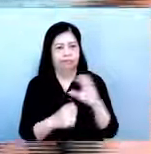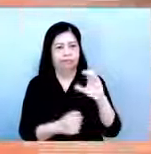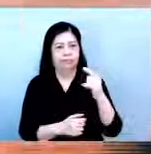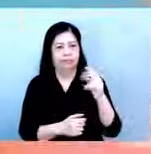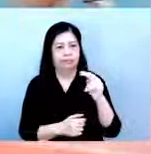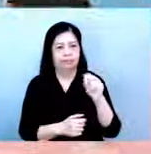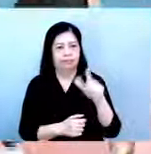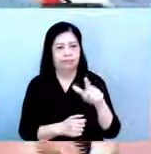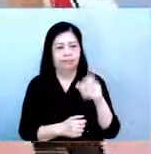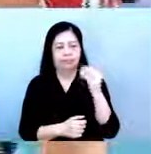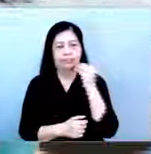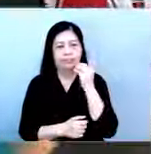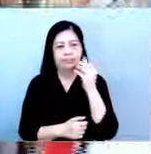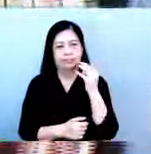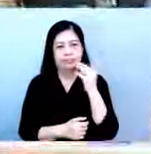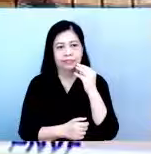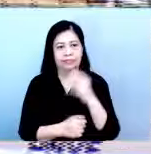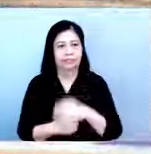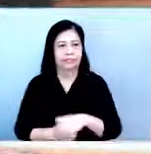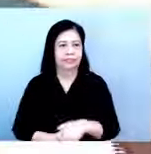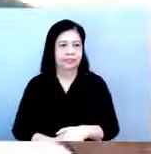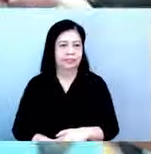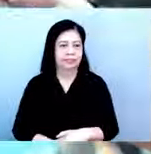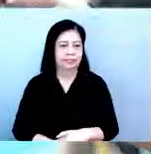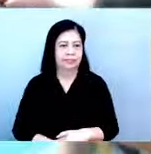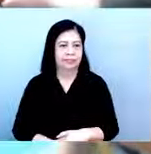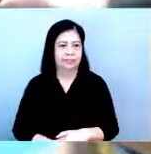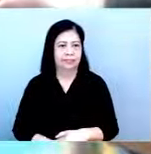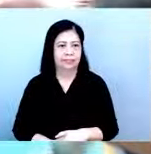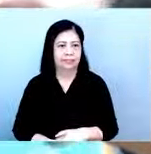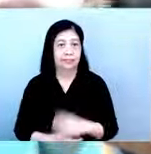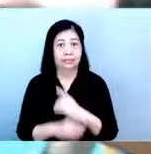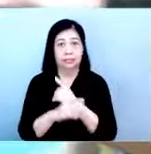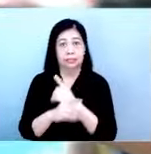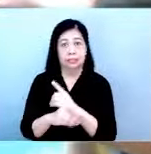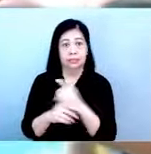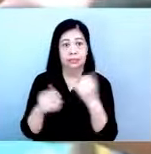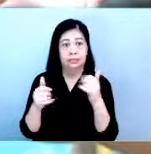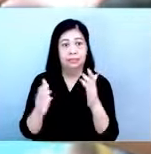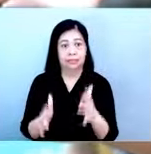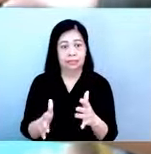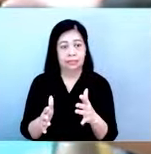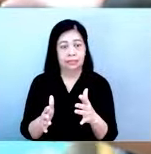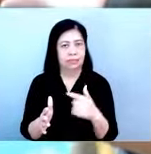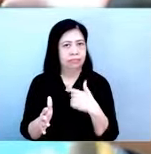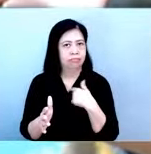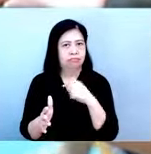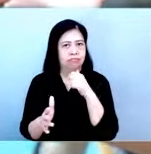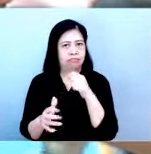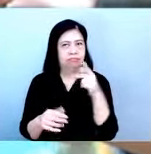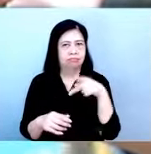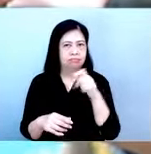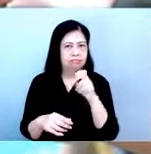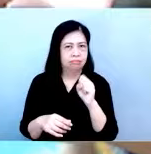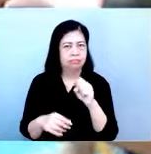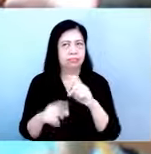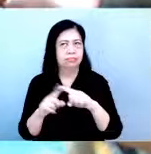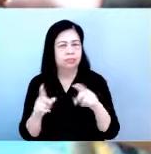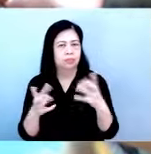Don Makandili Katindig. Being a defensive player, hindi ako nakakapuntos, pero I want